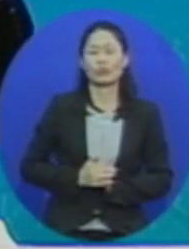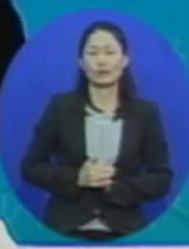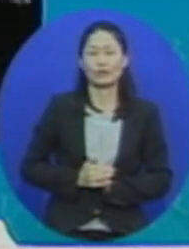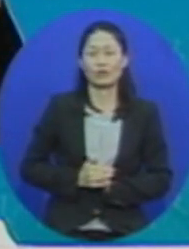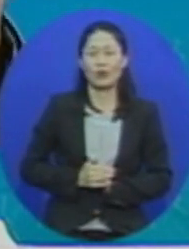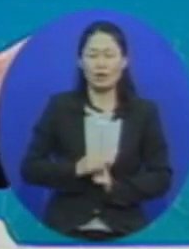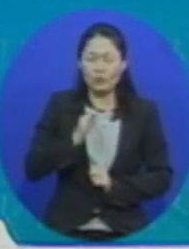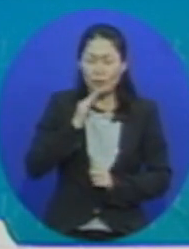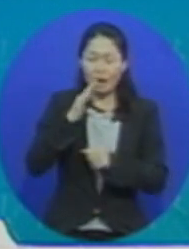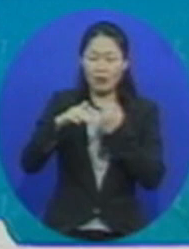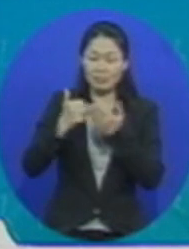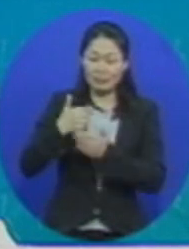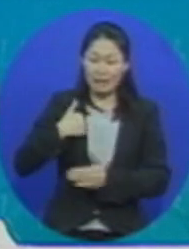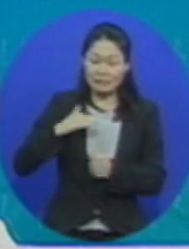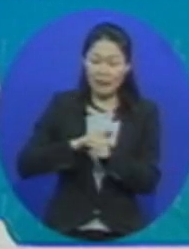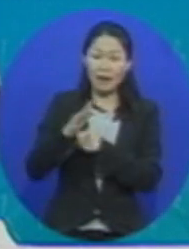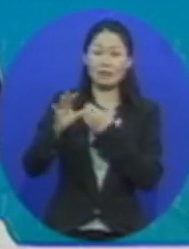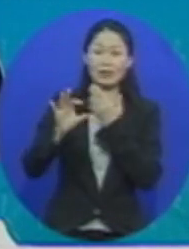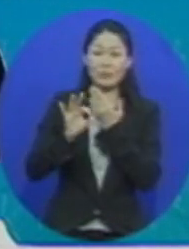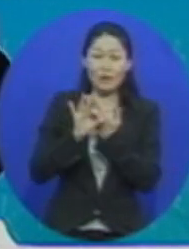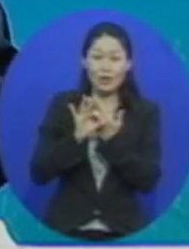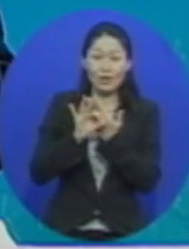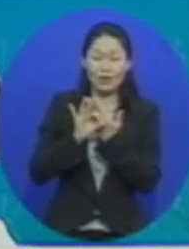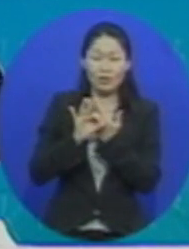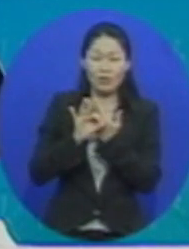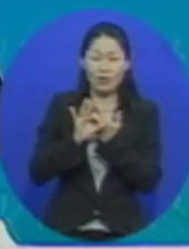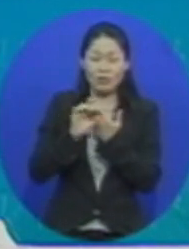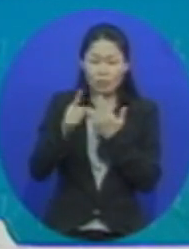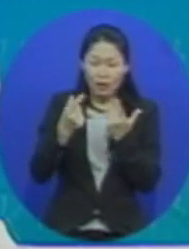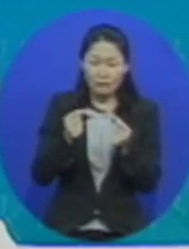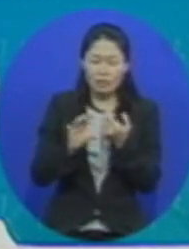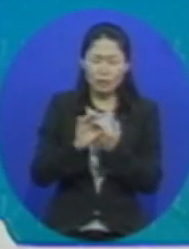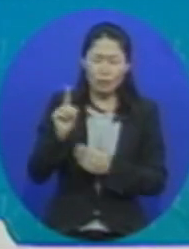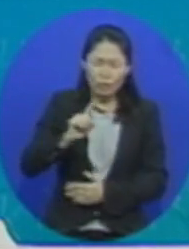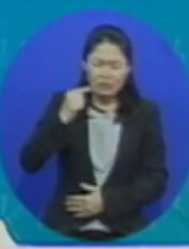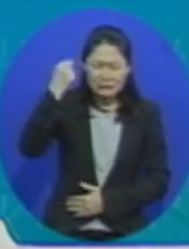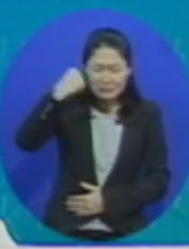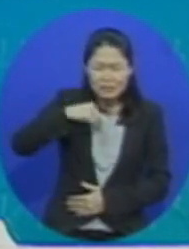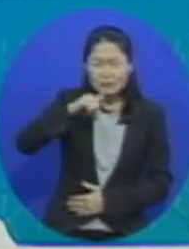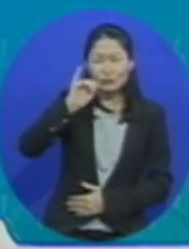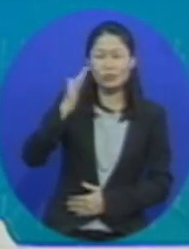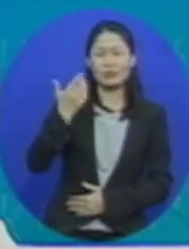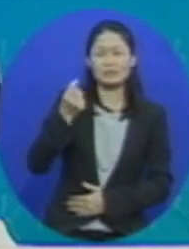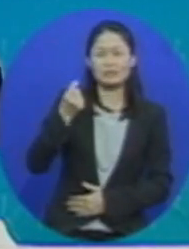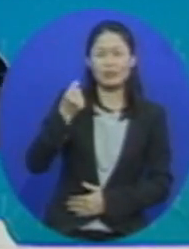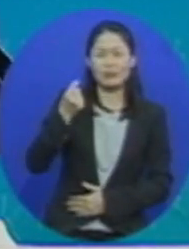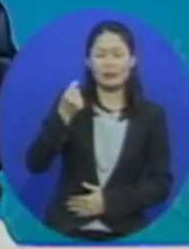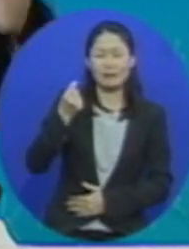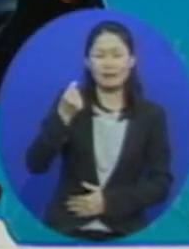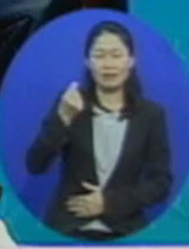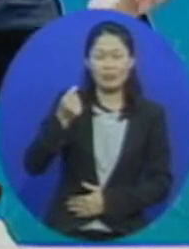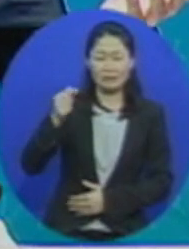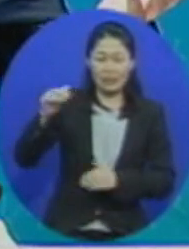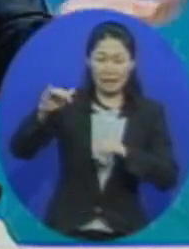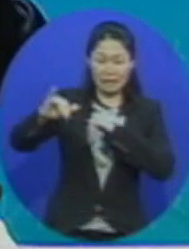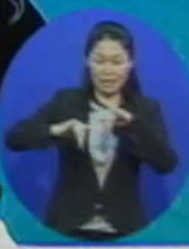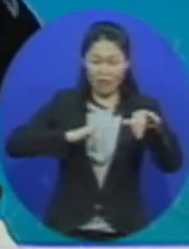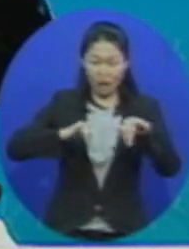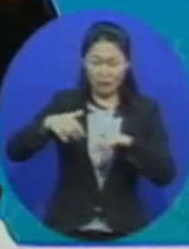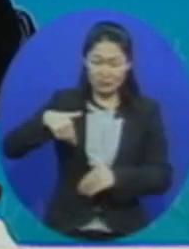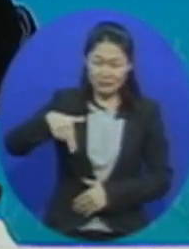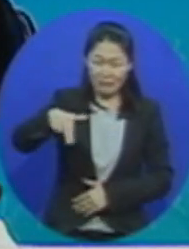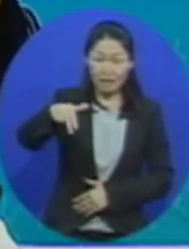하나님이 진짜 나를 사랑하신다면 그렇다면 뭔가 좀 느낄 수 있게 해 주셔야 되잖아요 길거리에 나가서